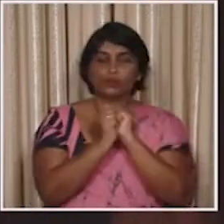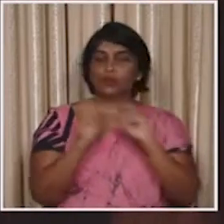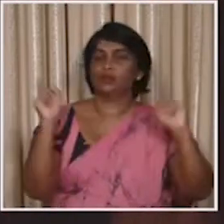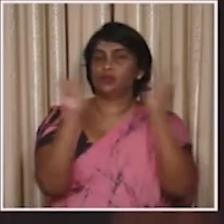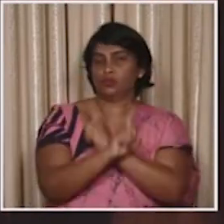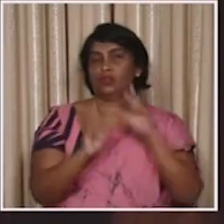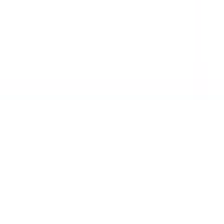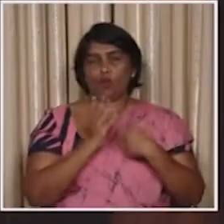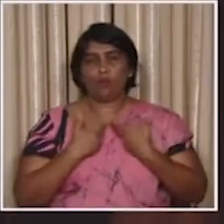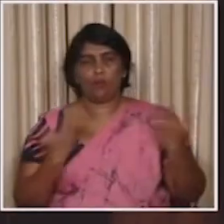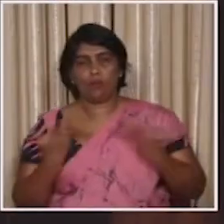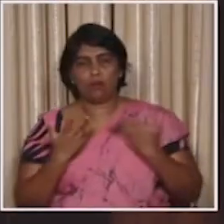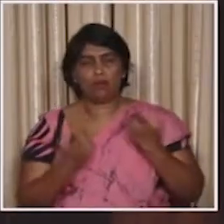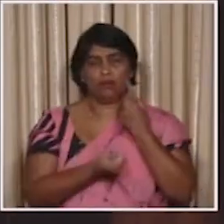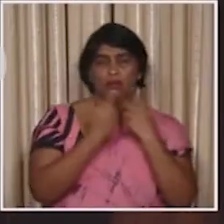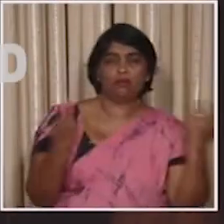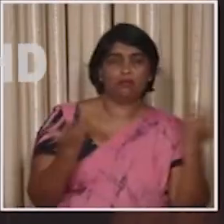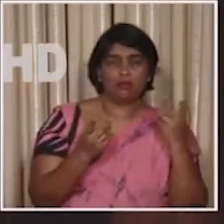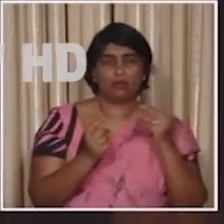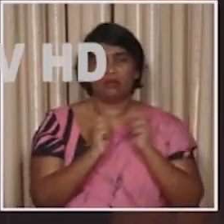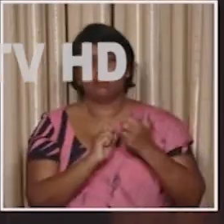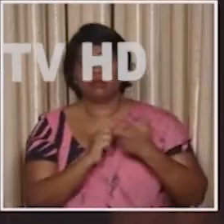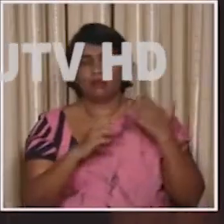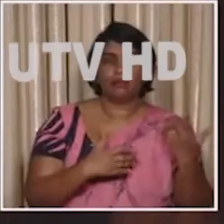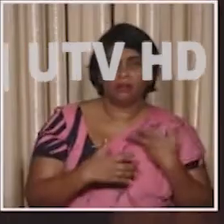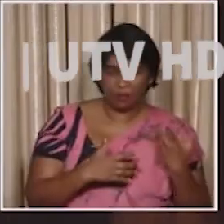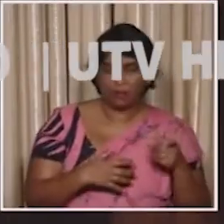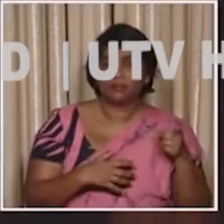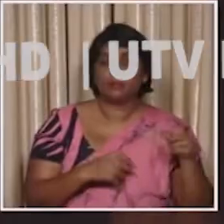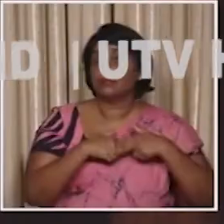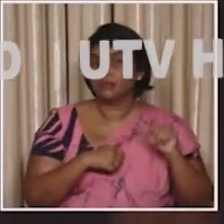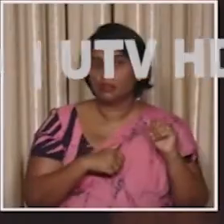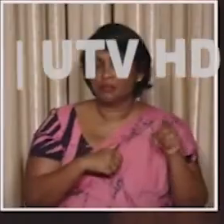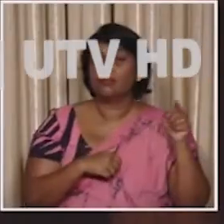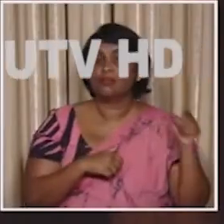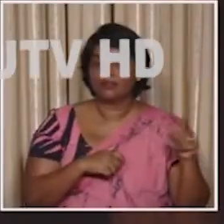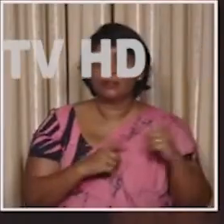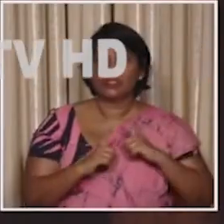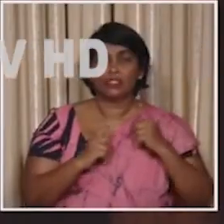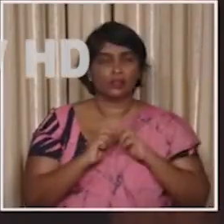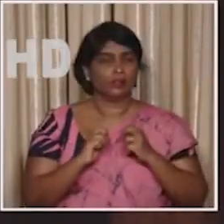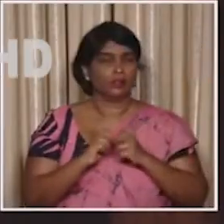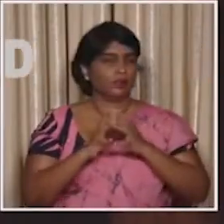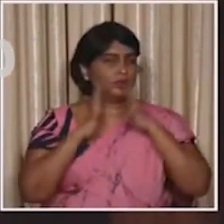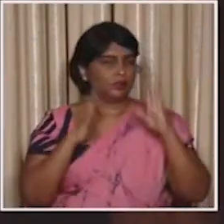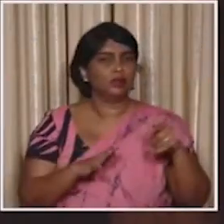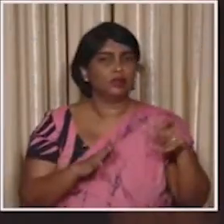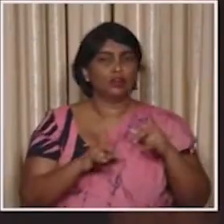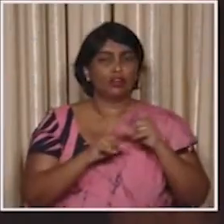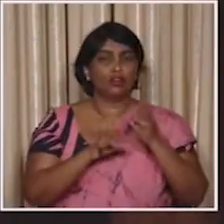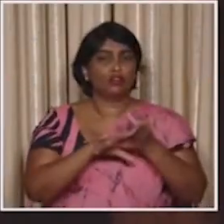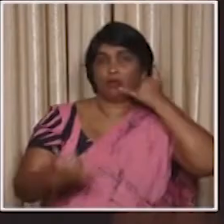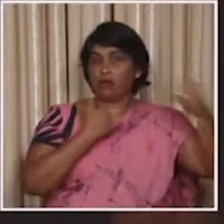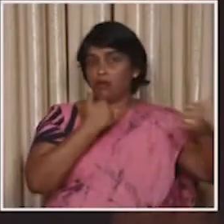මාරුවේ මිල්ලනවා. දකුණේ ඉන්න බෑ, විමර්ශන කරන්න බෑ, පරීක්ෂණ වලට මුහුණ දෙන්න බෑ කියලා. මොකද හේතුව ඒගොල්ලන්ගේ ජීවිතවල ලොකු හානියක් වෙලා තිනවා. ඩුබායි වල